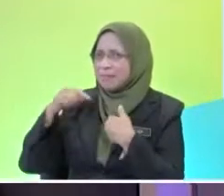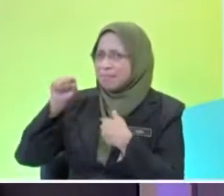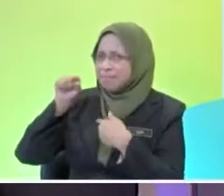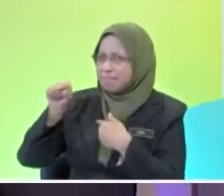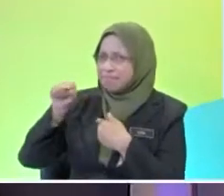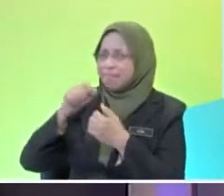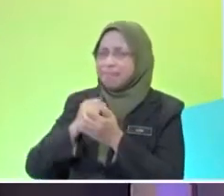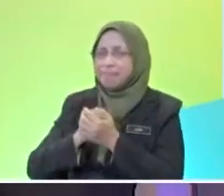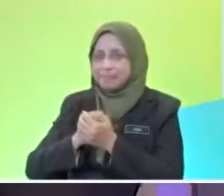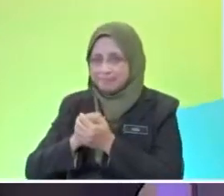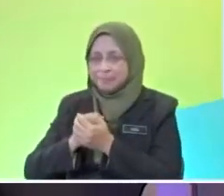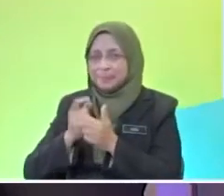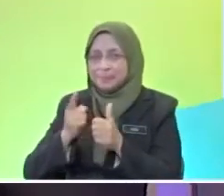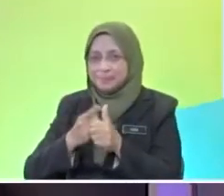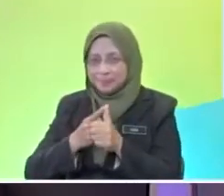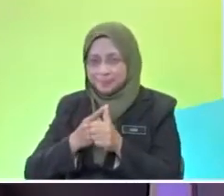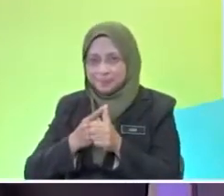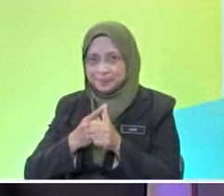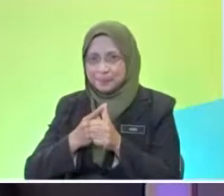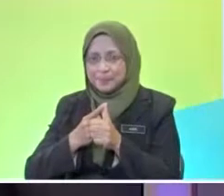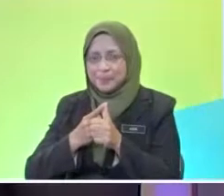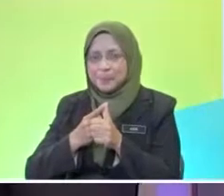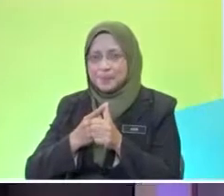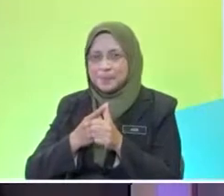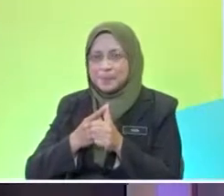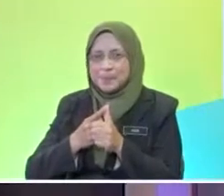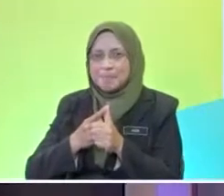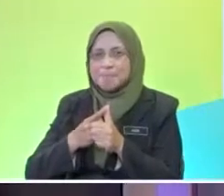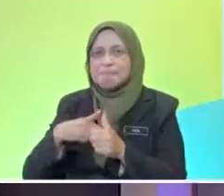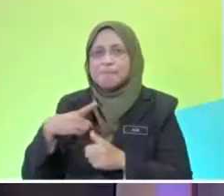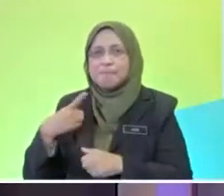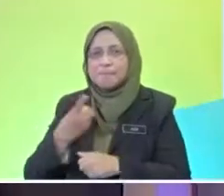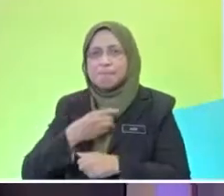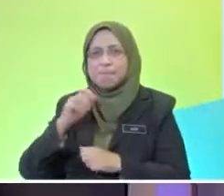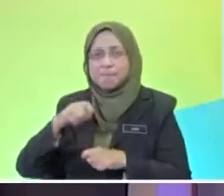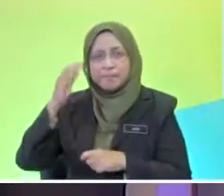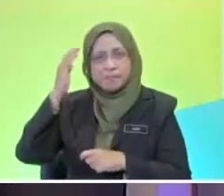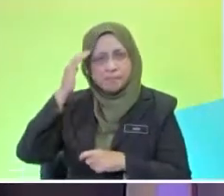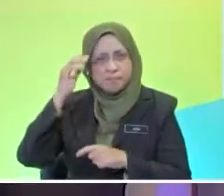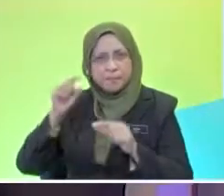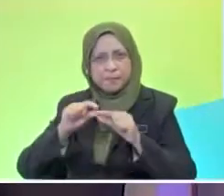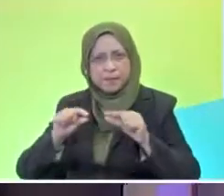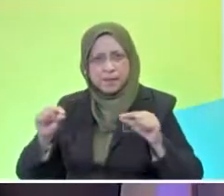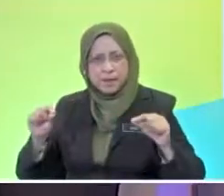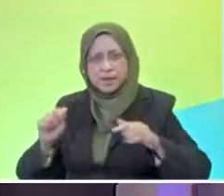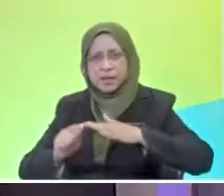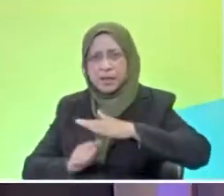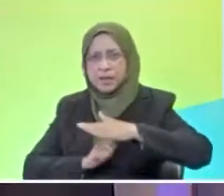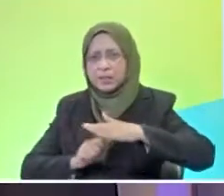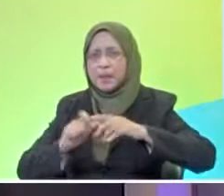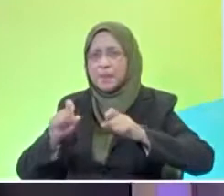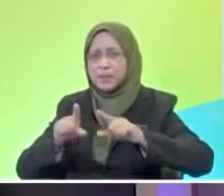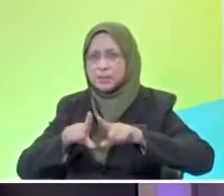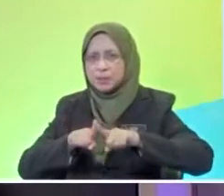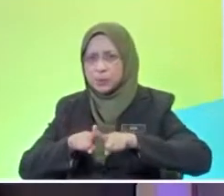Ya, okey. Itu yang pertama. Okay. Kemudian yang kedua, kita kena pasti garis asasnya mesti lurus